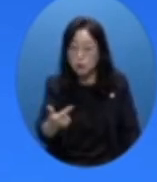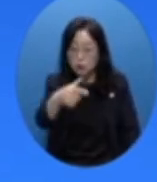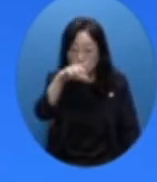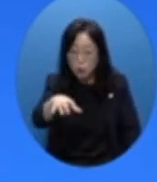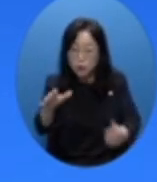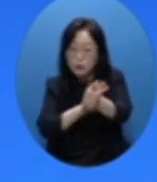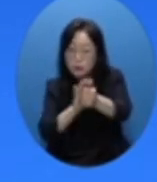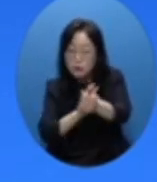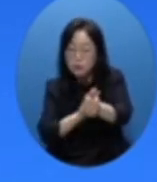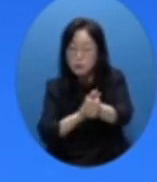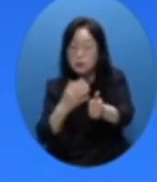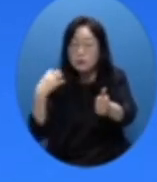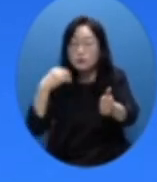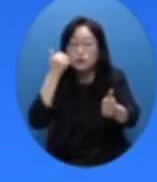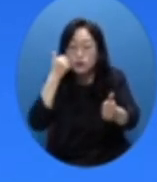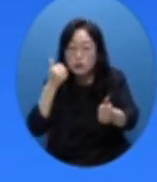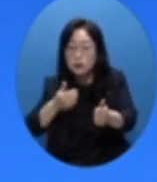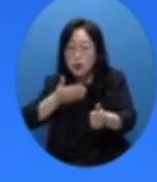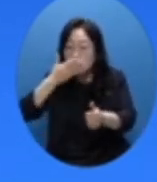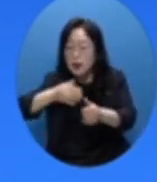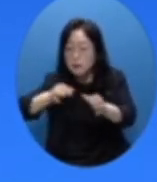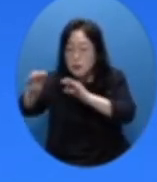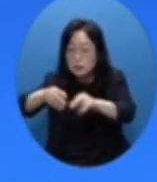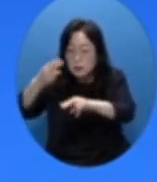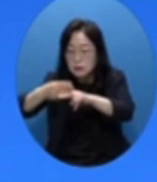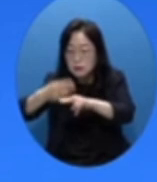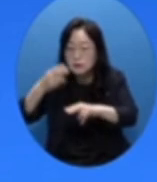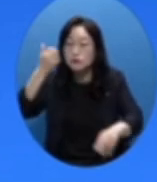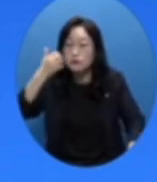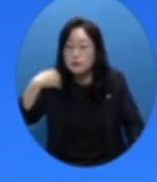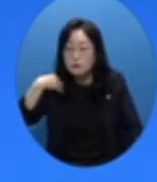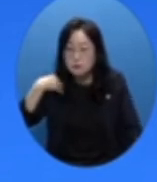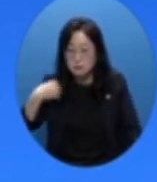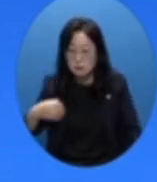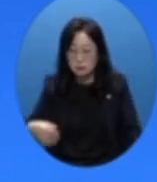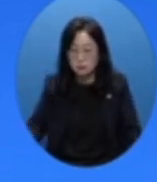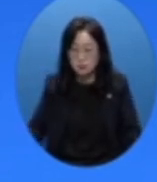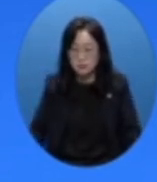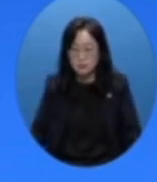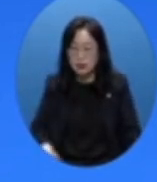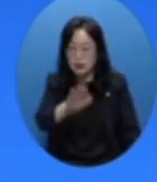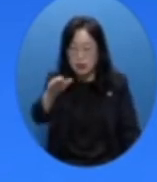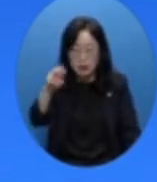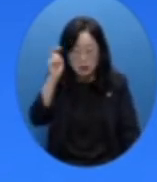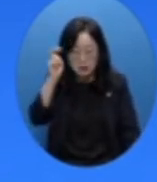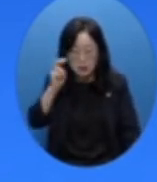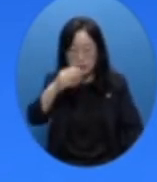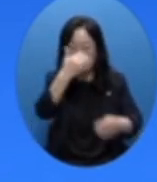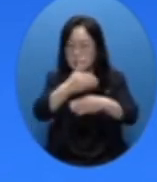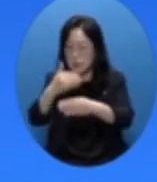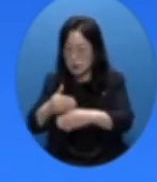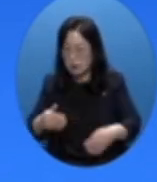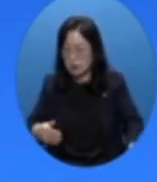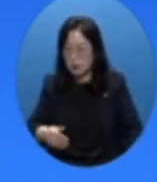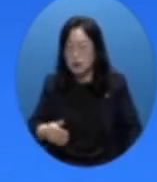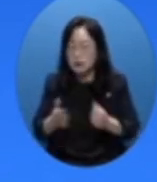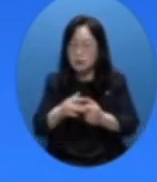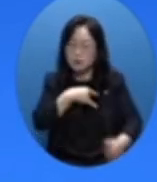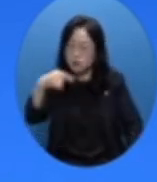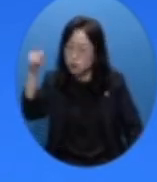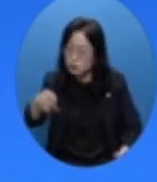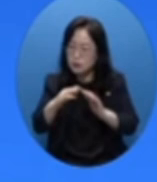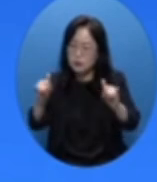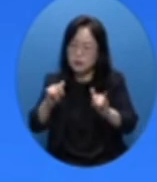됩니다 타탄 배려와 관심으로 그들을 우리가 품어야 되는 것입니다 가장